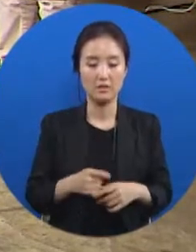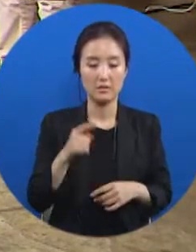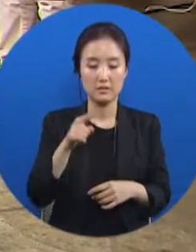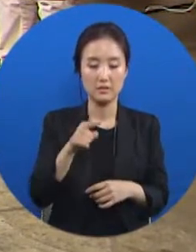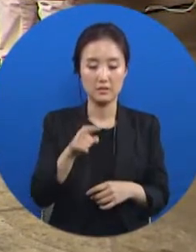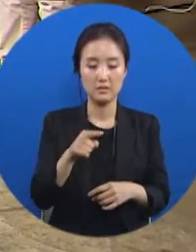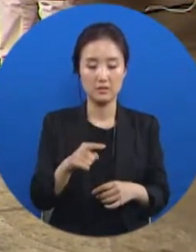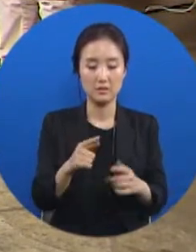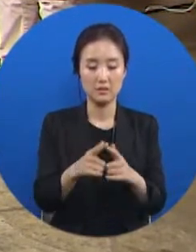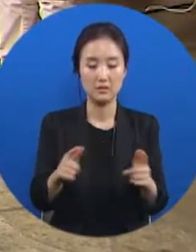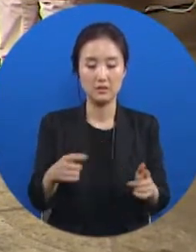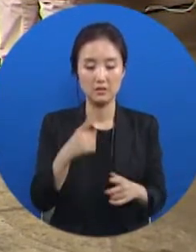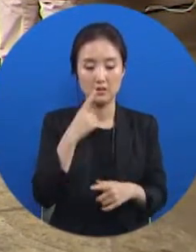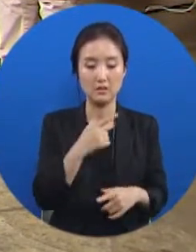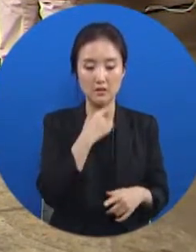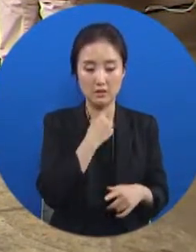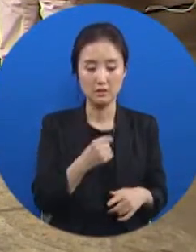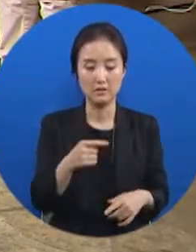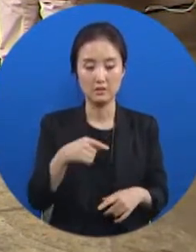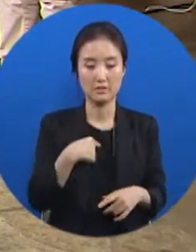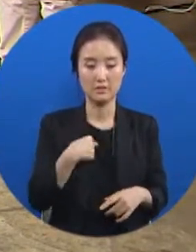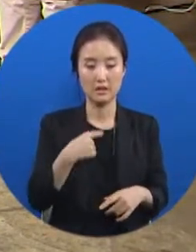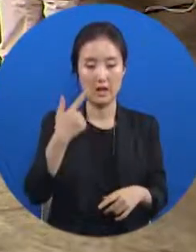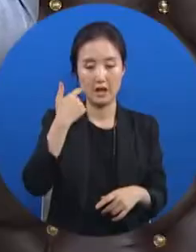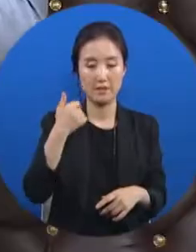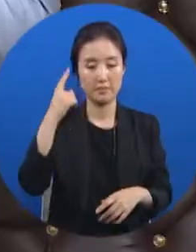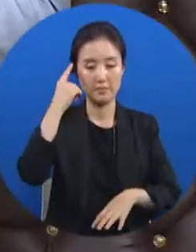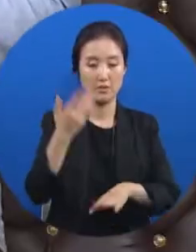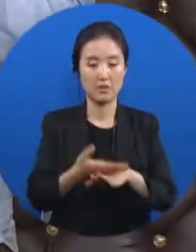이제 느껴보고 싶다고 절대 안 가신다고 하시던 저희 아버님이.